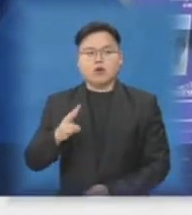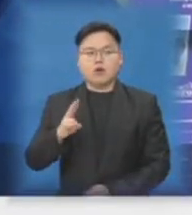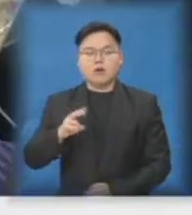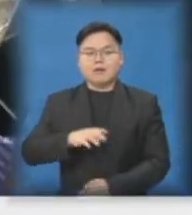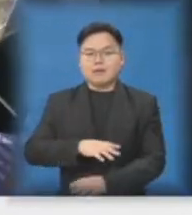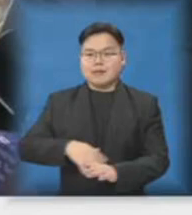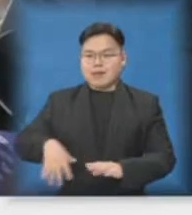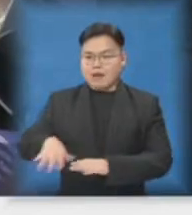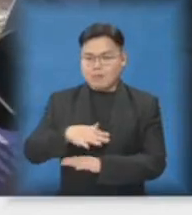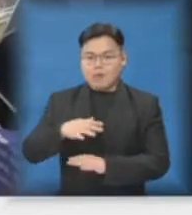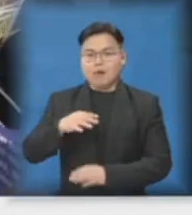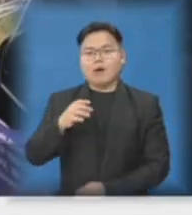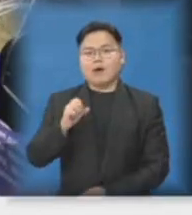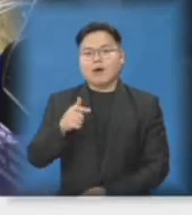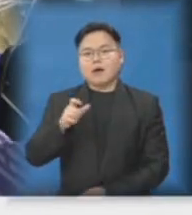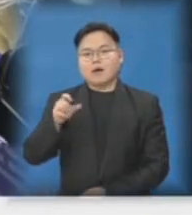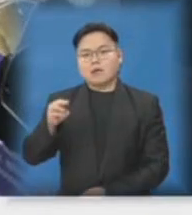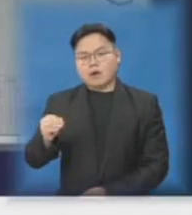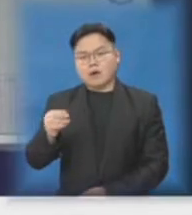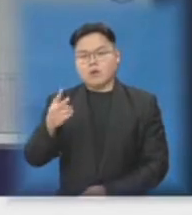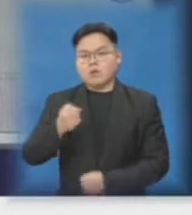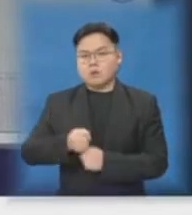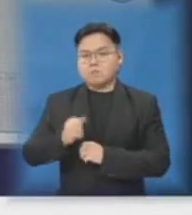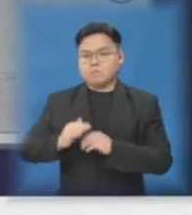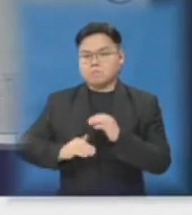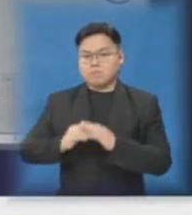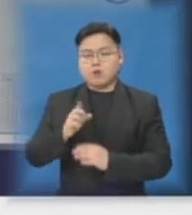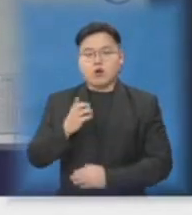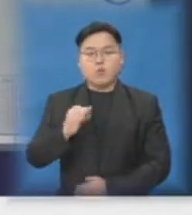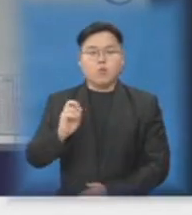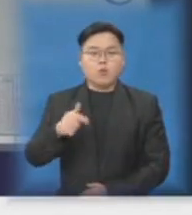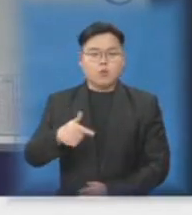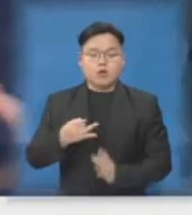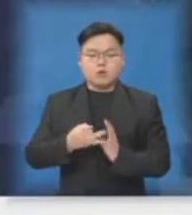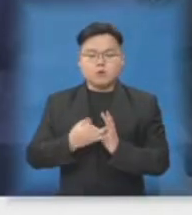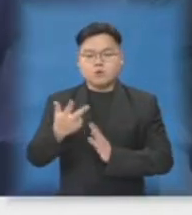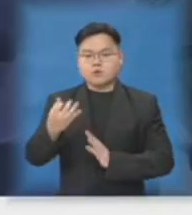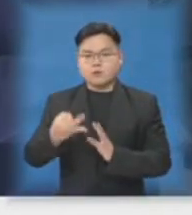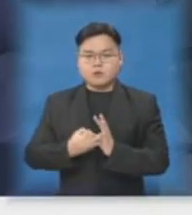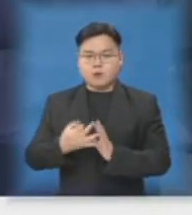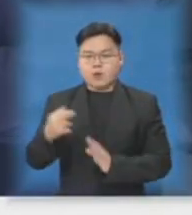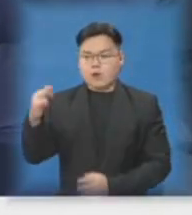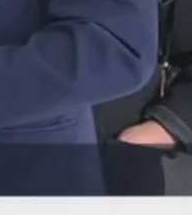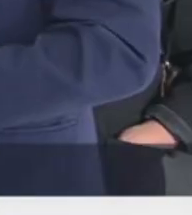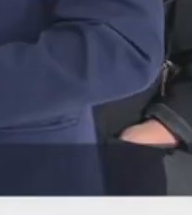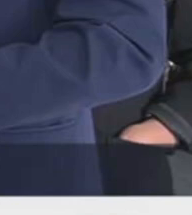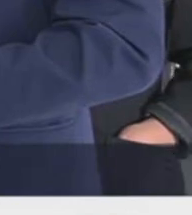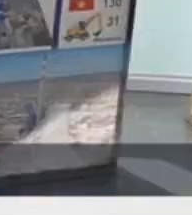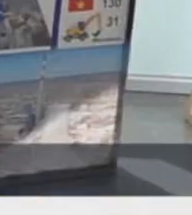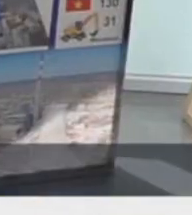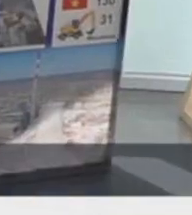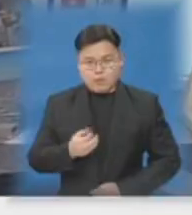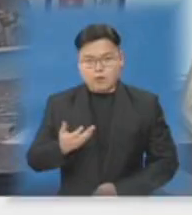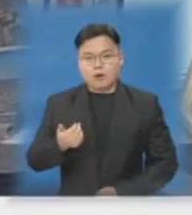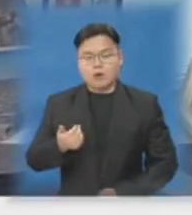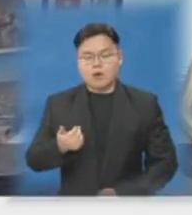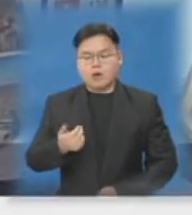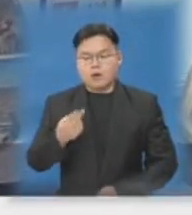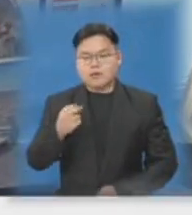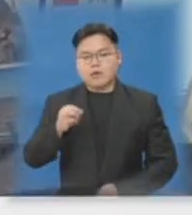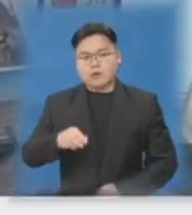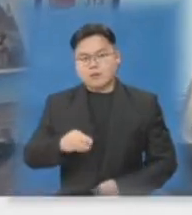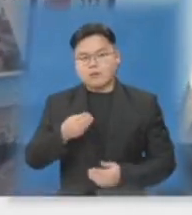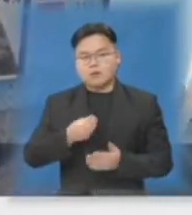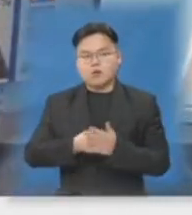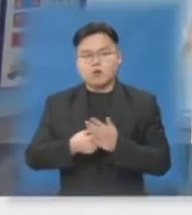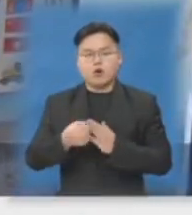автогаражийн өргөтгөл зэрэг ажил хийгдэх юм. Ингэснээр Боинг 737 агарын хөлөг хүлээвэх цемент бетон хүчилттэй хоёр талын оролт